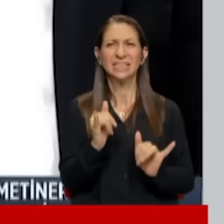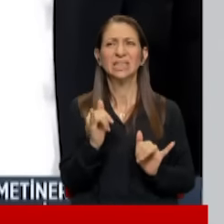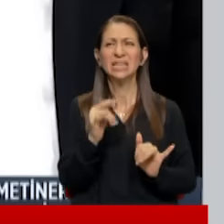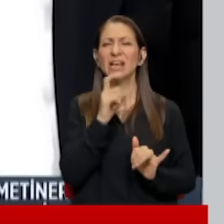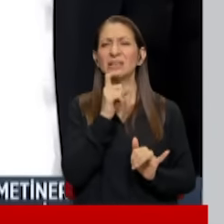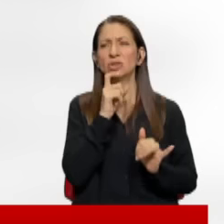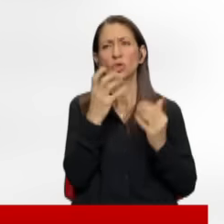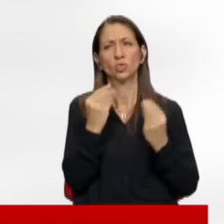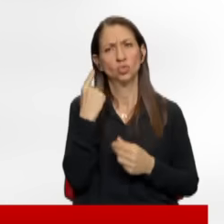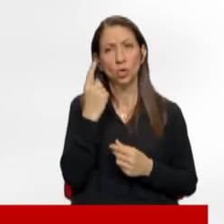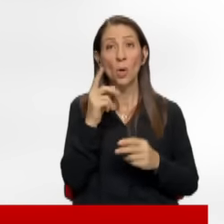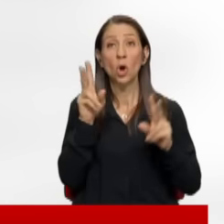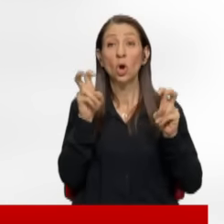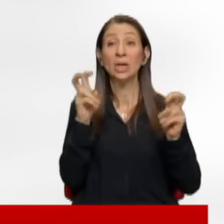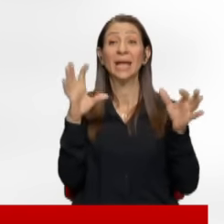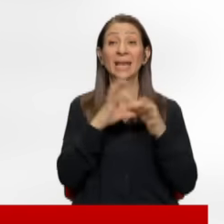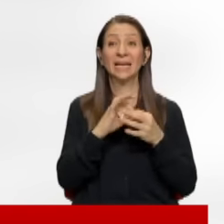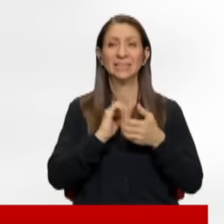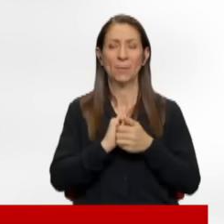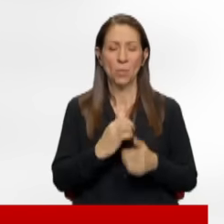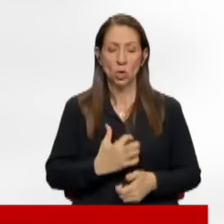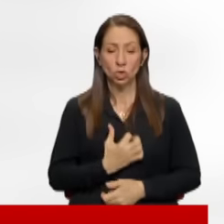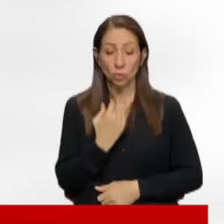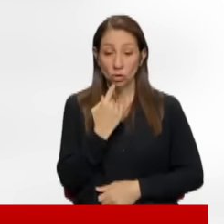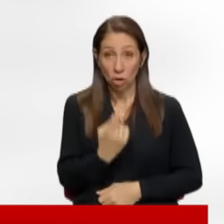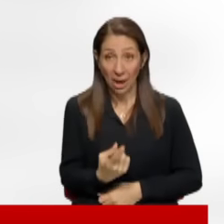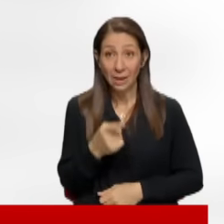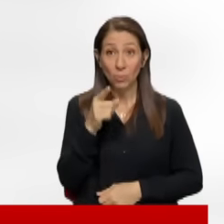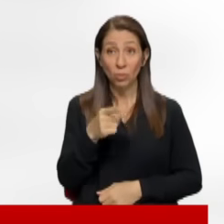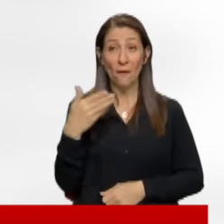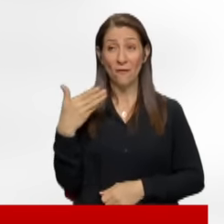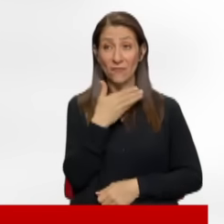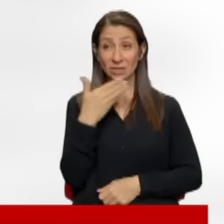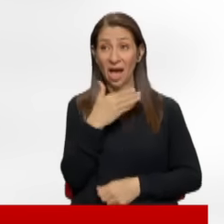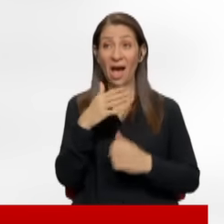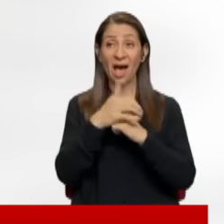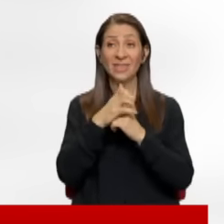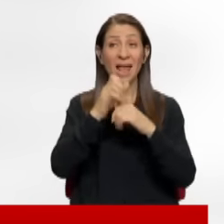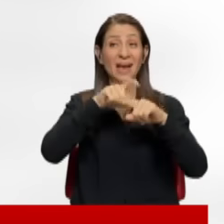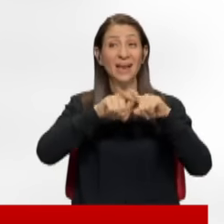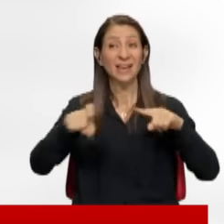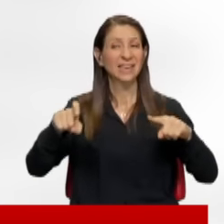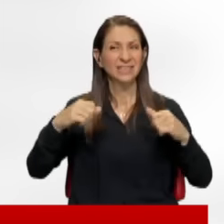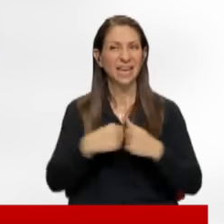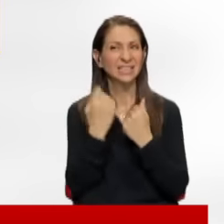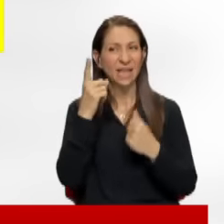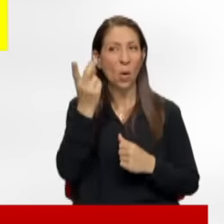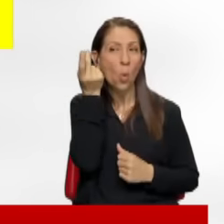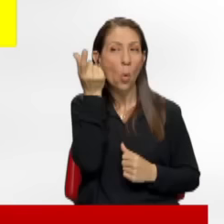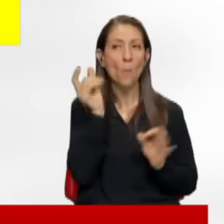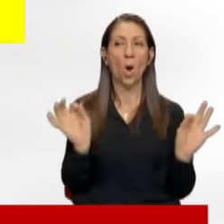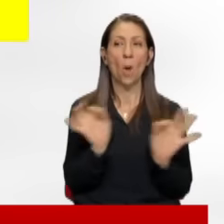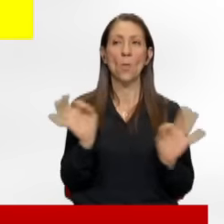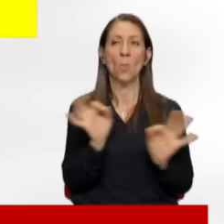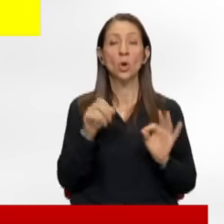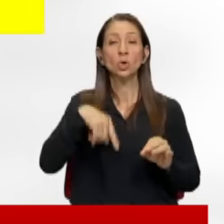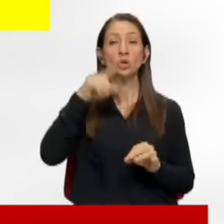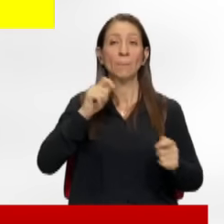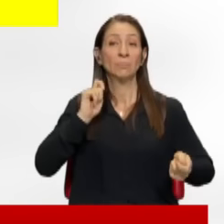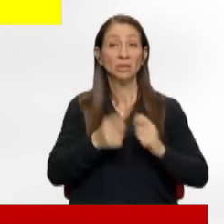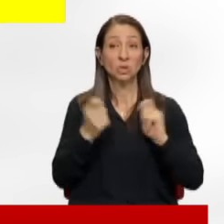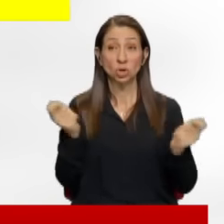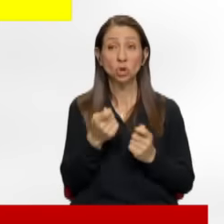derece yanlış buluyorum. Konuyla ilgili samimi üzüntümü ifade ederken bunu fırsat bilip Antalya'daki teleferik faciasını unutturmak üzere gündem